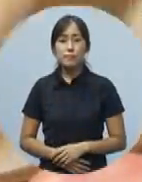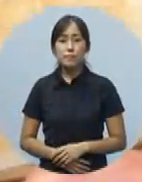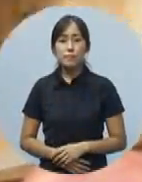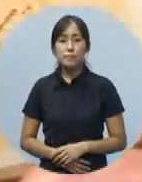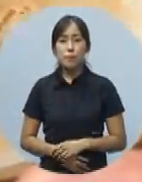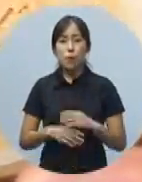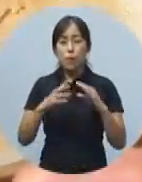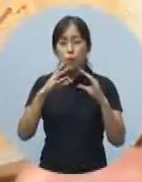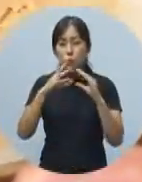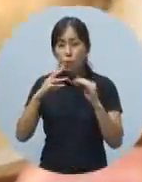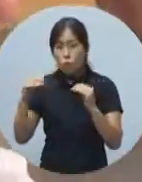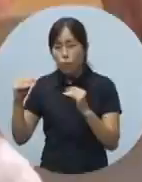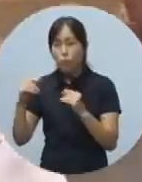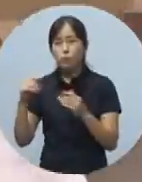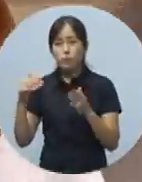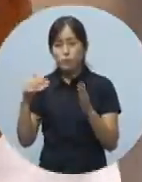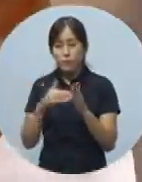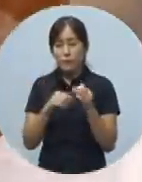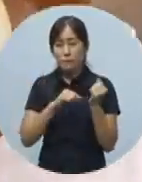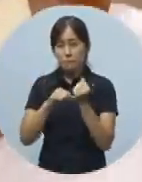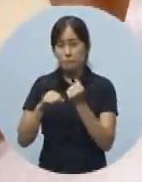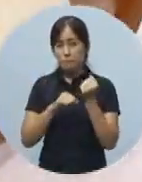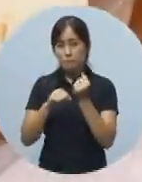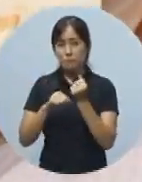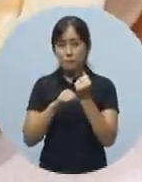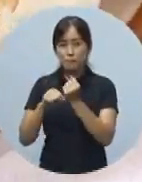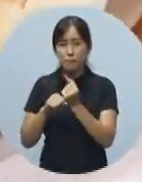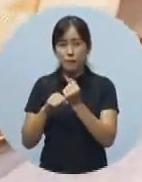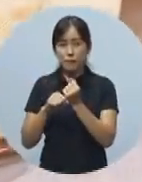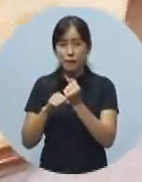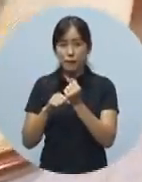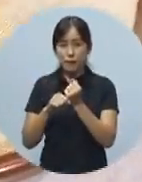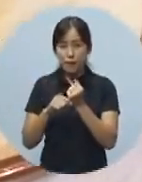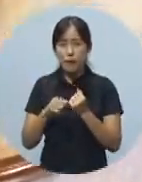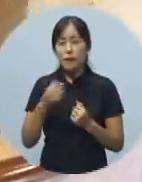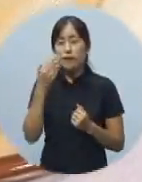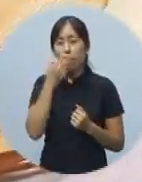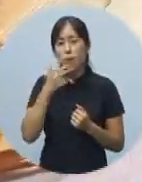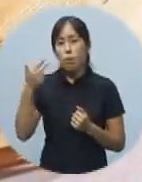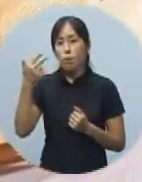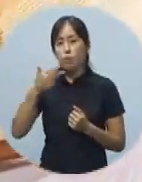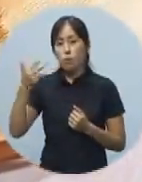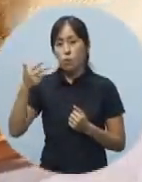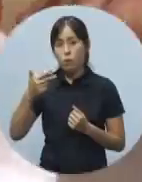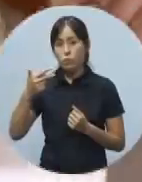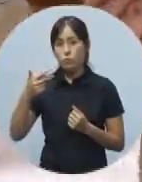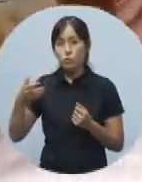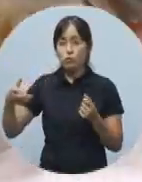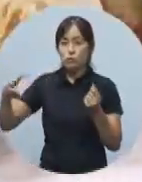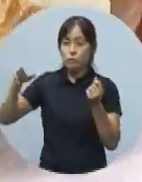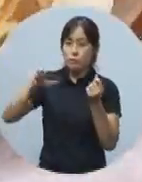ドロッとするまですりつぶしたら、砂糖を混ぜた醤油を合わせ、